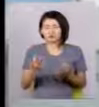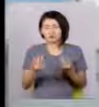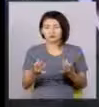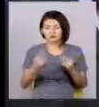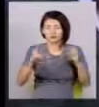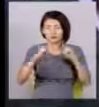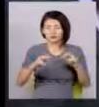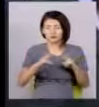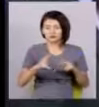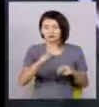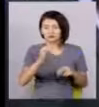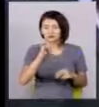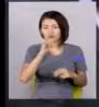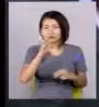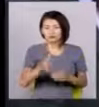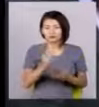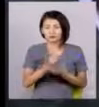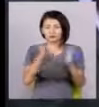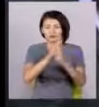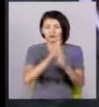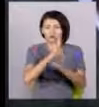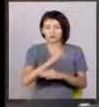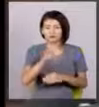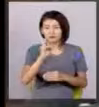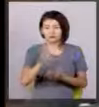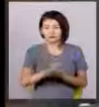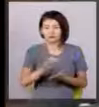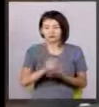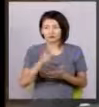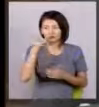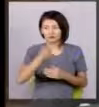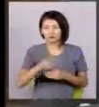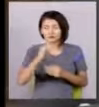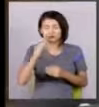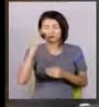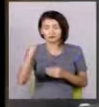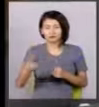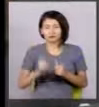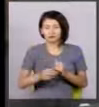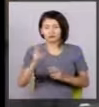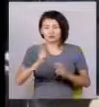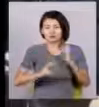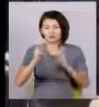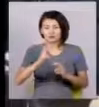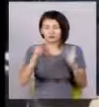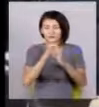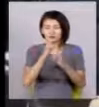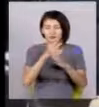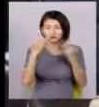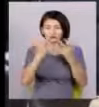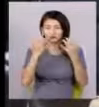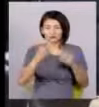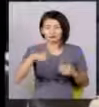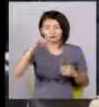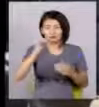тексерілмеген. Сол себепті олардың ауаны қаншалықты бүлдіріп жатқандығы әзірге белгісіз. Белгілісі зауыттарда экологияны сақтау бойынша кешенді жұмыстар